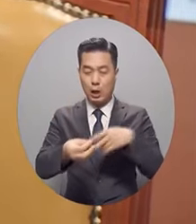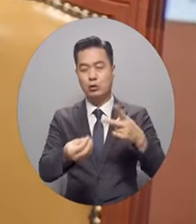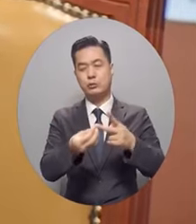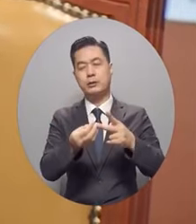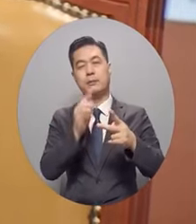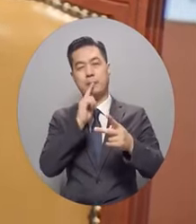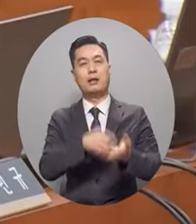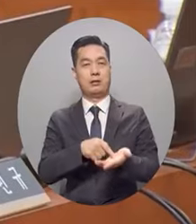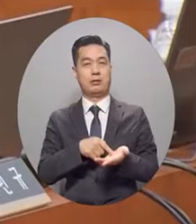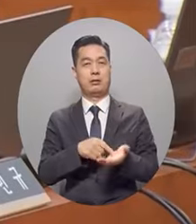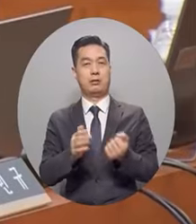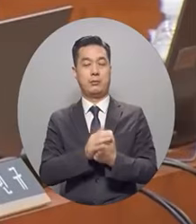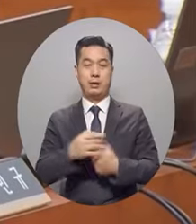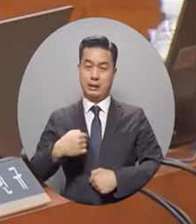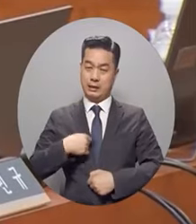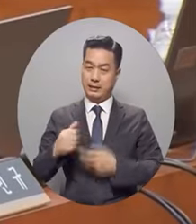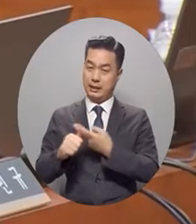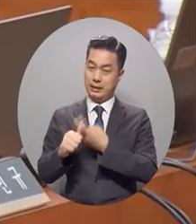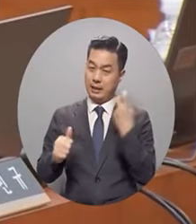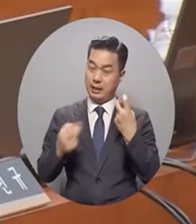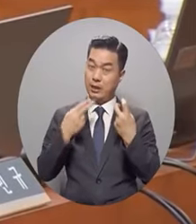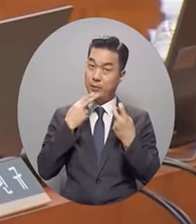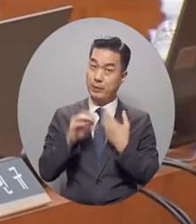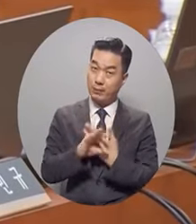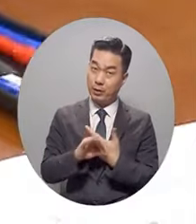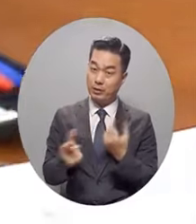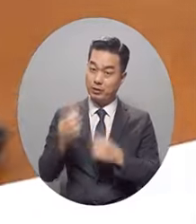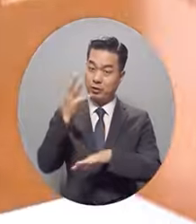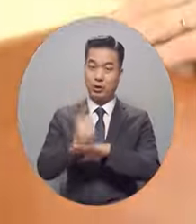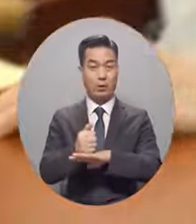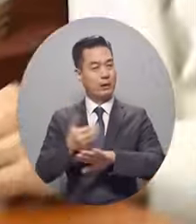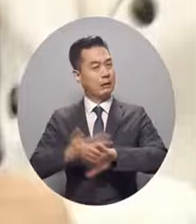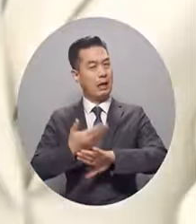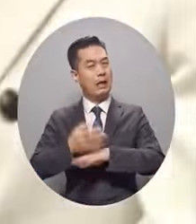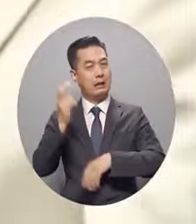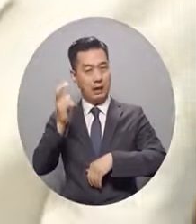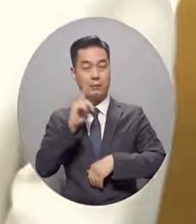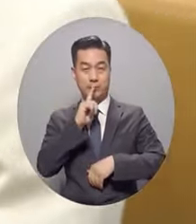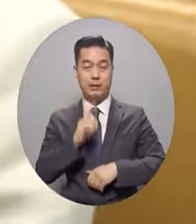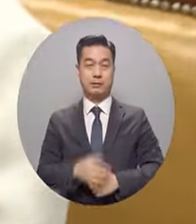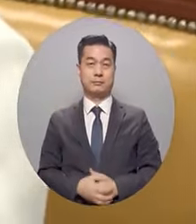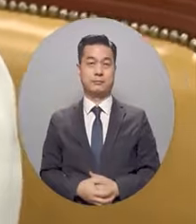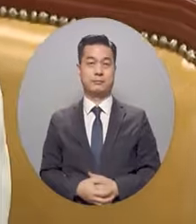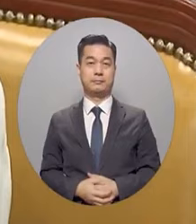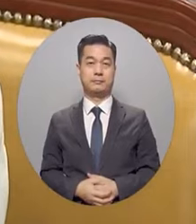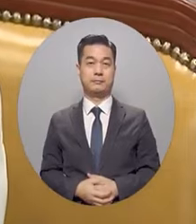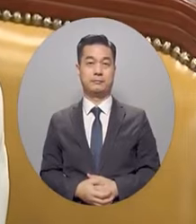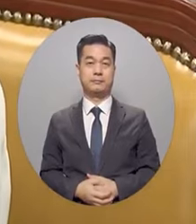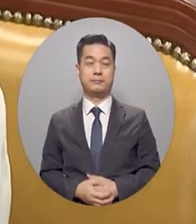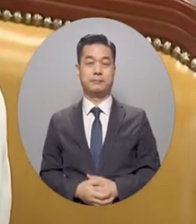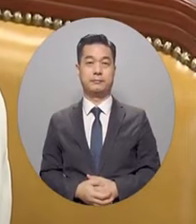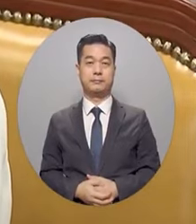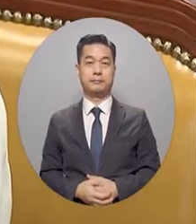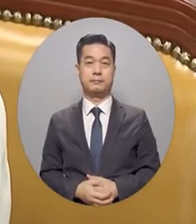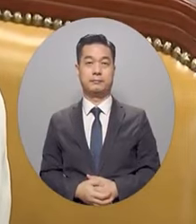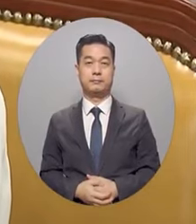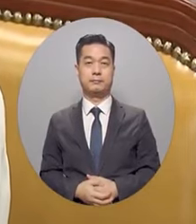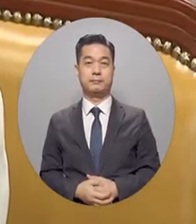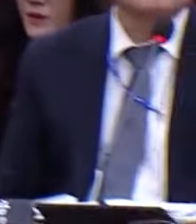지적에는 자신이 탄핵당하지 않았다면 그런 결과는 나오지 않았을 것이라고 답했습니다. MBC 뉴스 이혜리입니다.